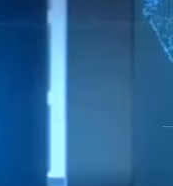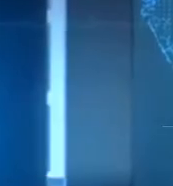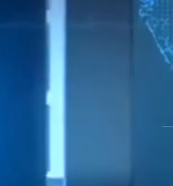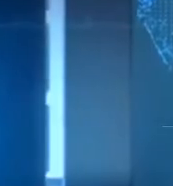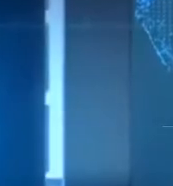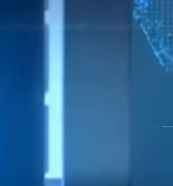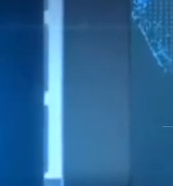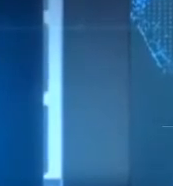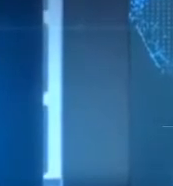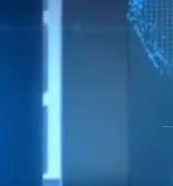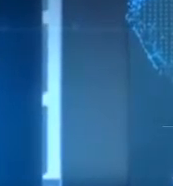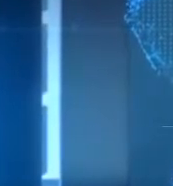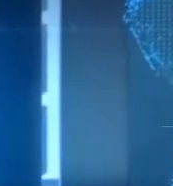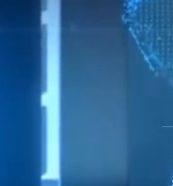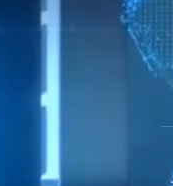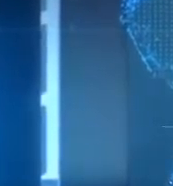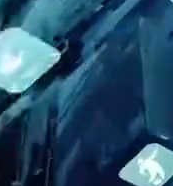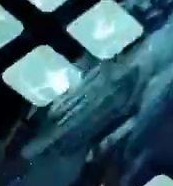Жетісу арнасы.